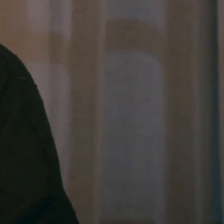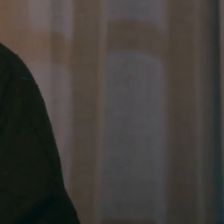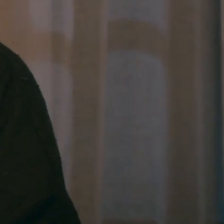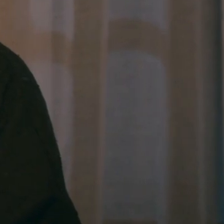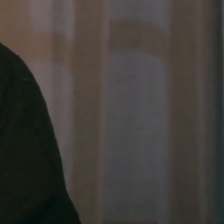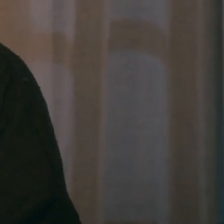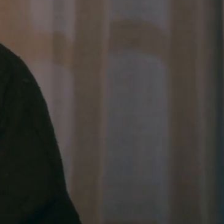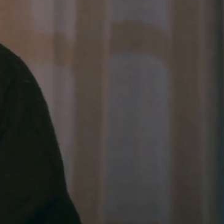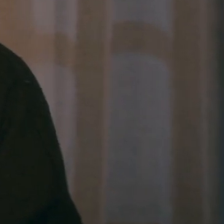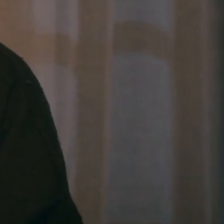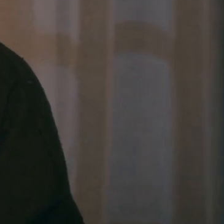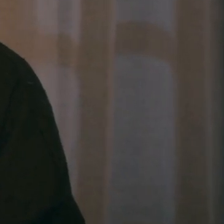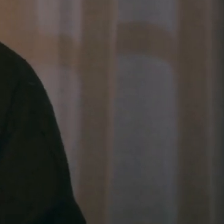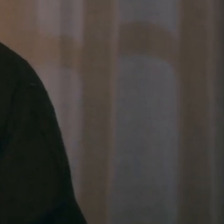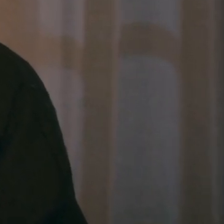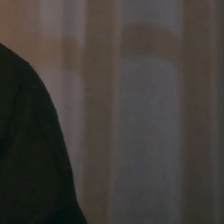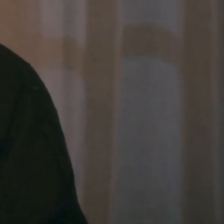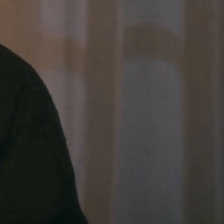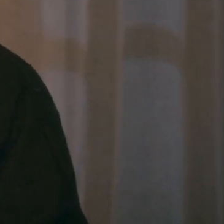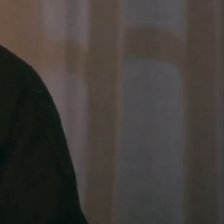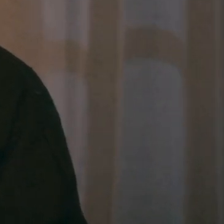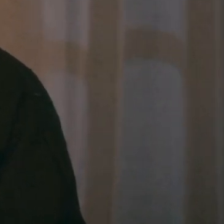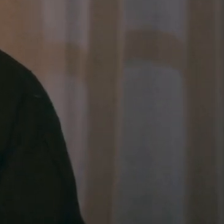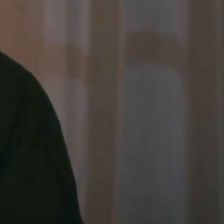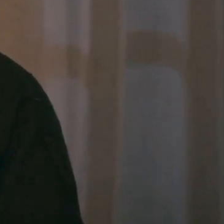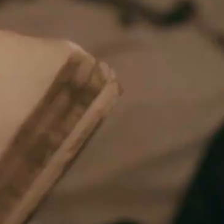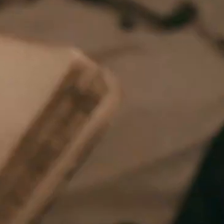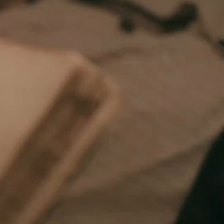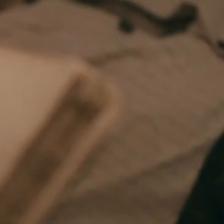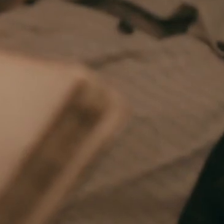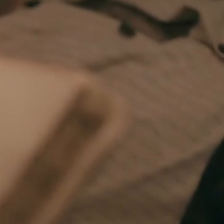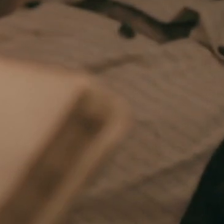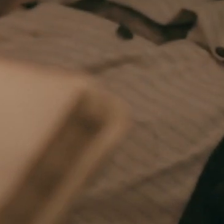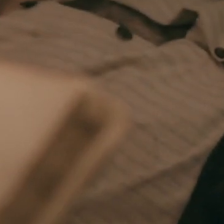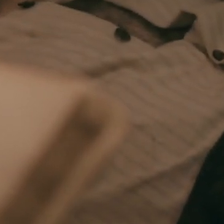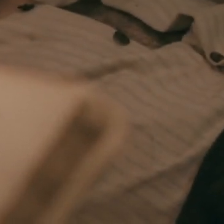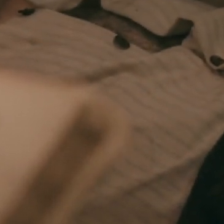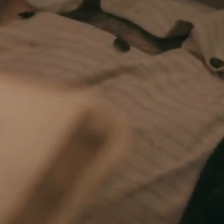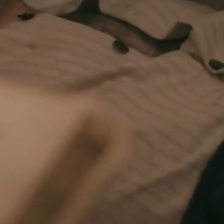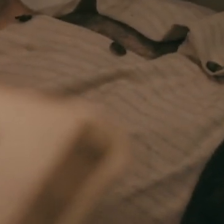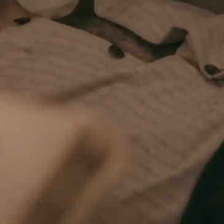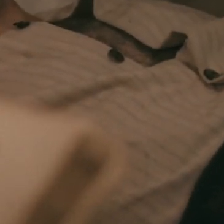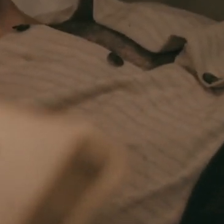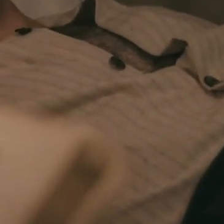Hüsrev kaymakamlıkta hasta yatağındaki şefin yanında oturmuş Kur'an okuyor.